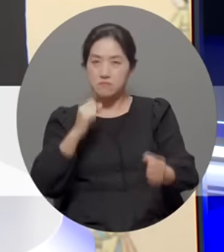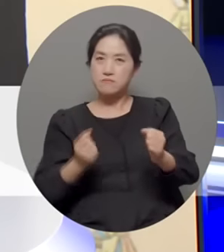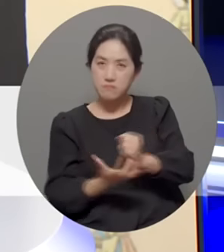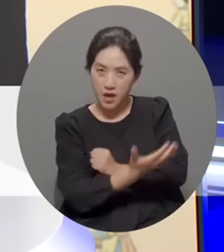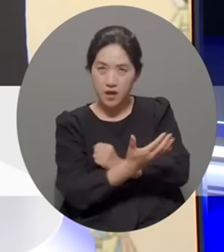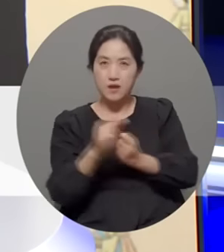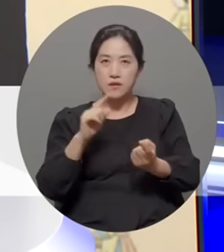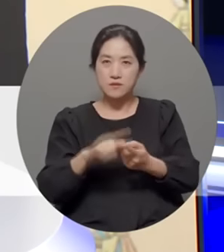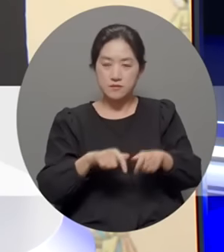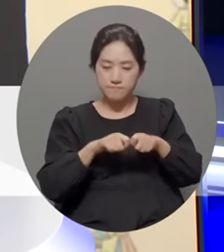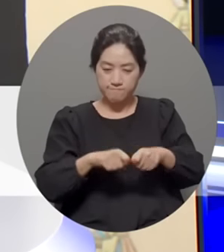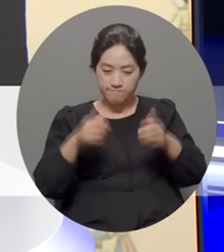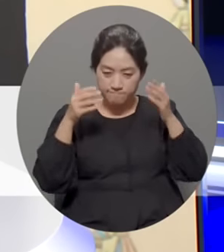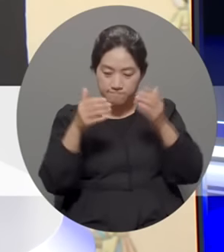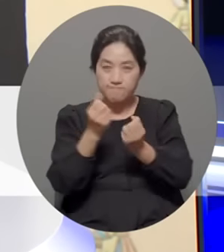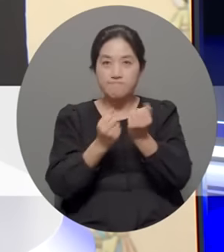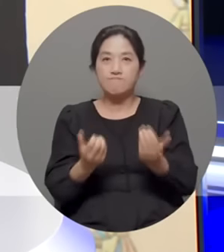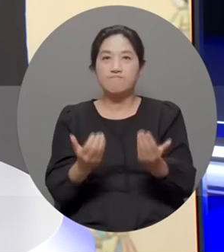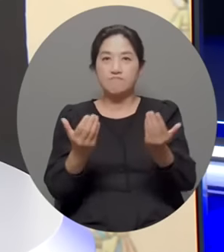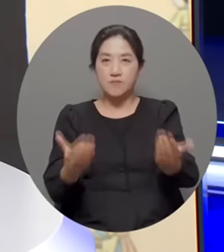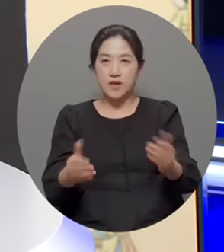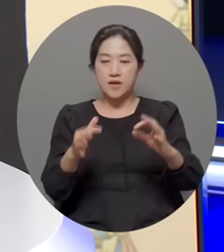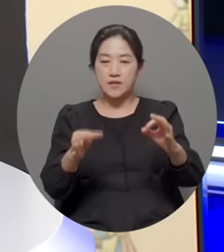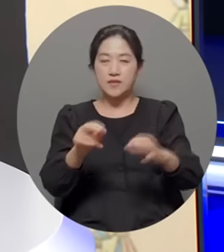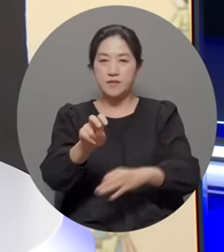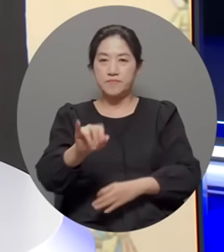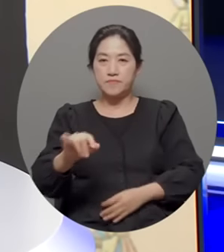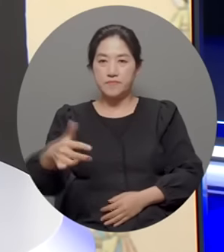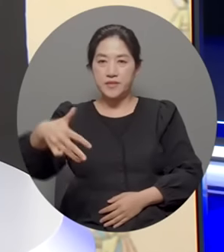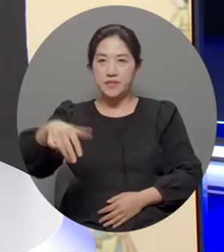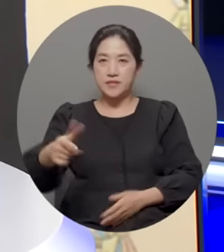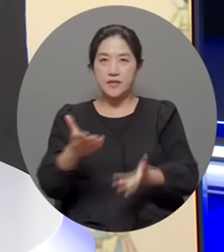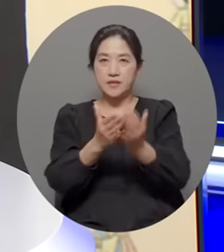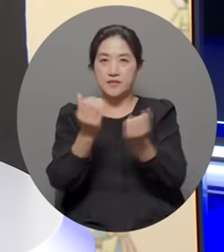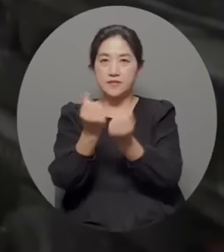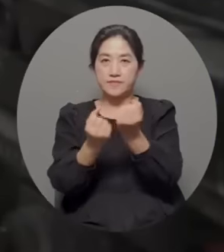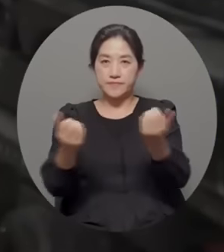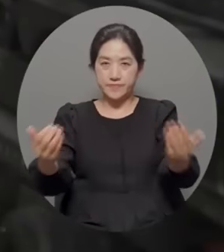집중적으로 살펴보겠습니다. 먼저 김민찬 기자의 보도 보시죠.